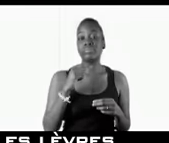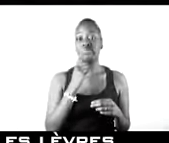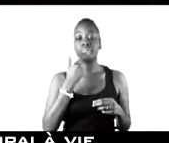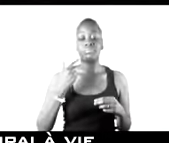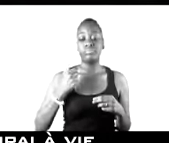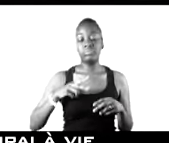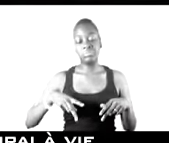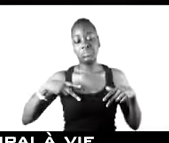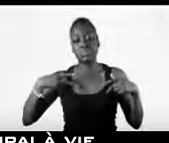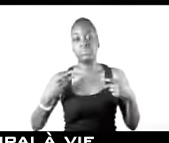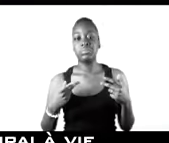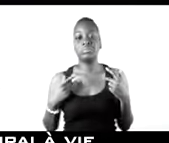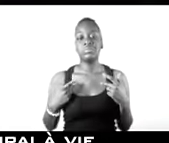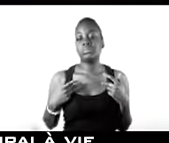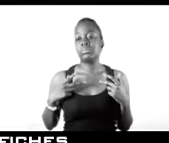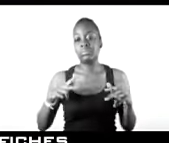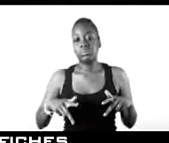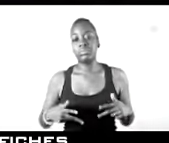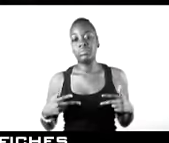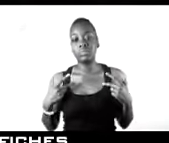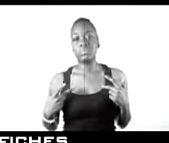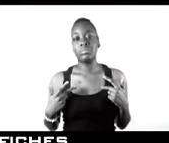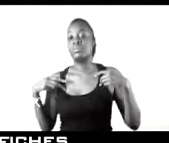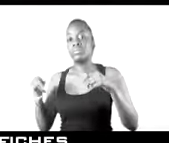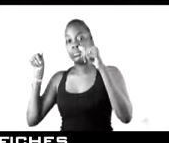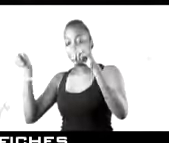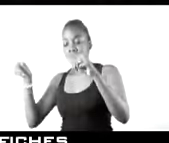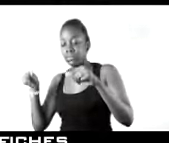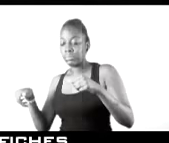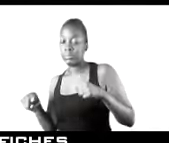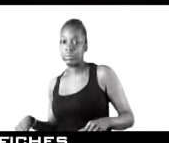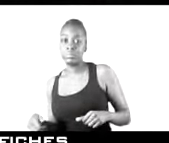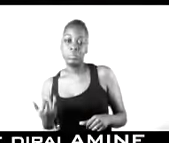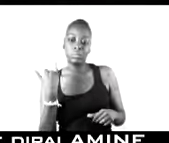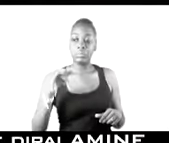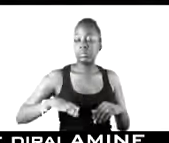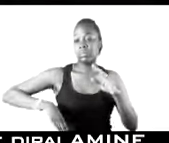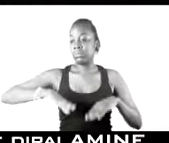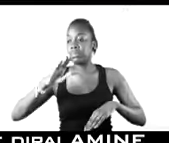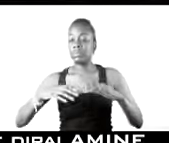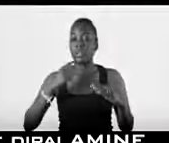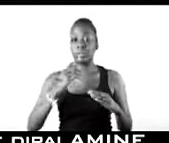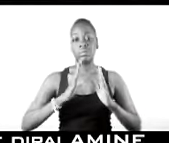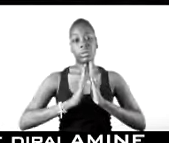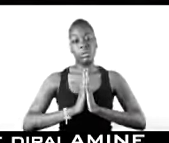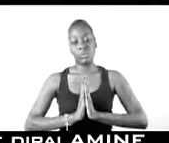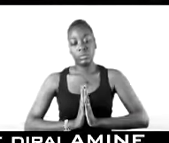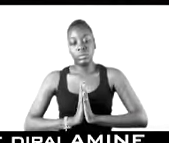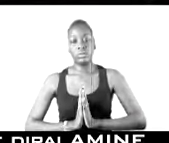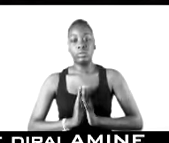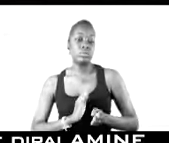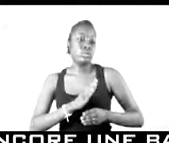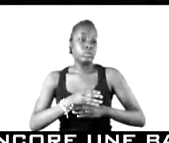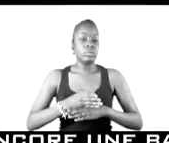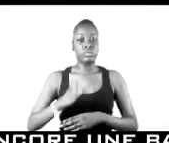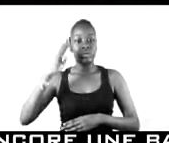sourire derrière les lèvres, je crois que j'aurai envie. Envie, sur mes affiches, si tout ça ne marche pas, je dirai